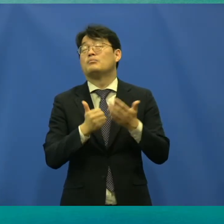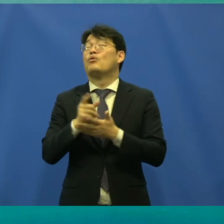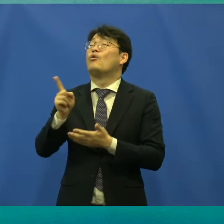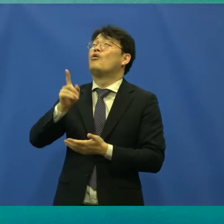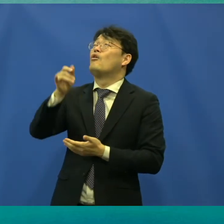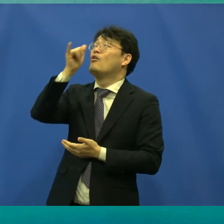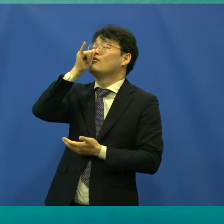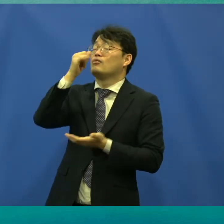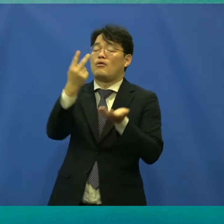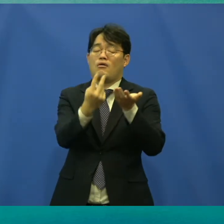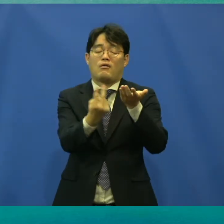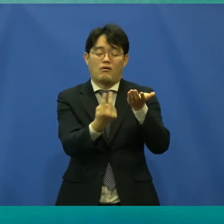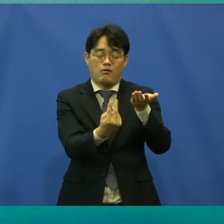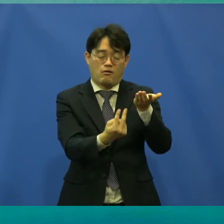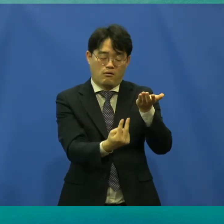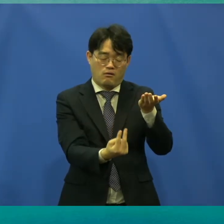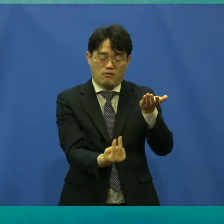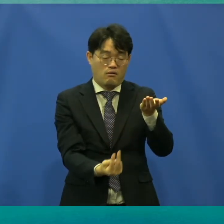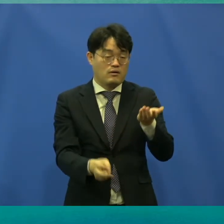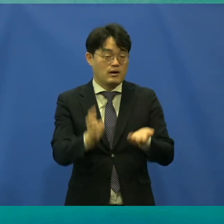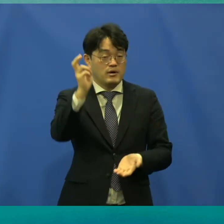빠지면서 그렇게 생각했을지 모르겠어요.